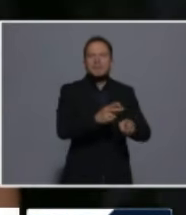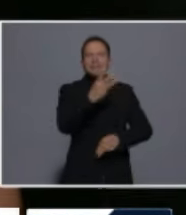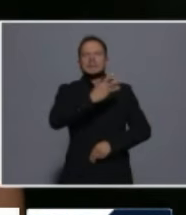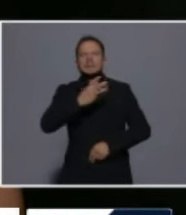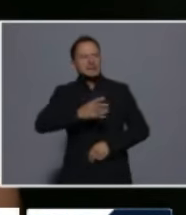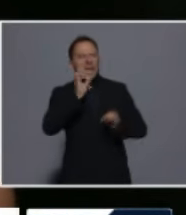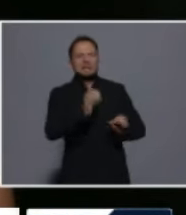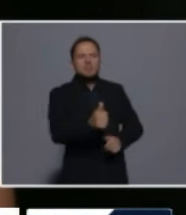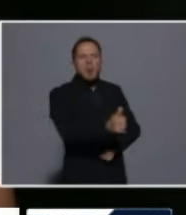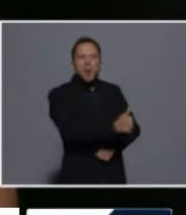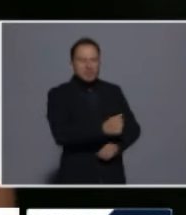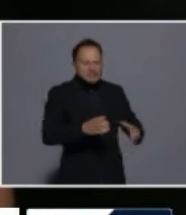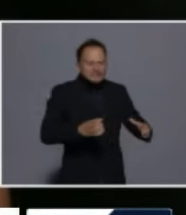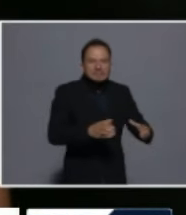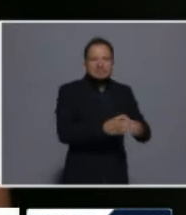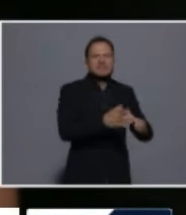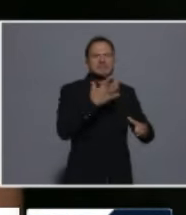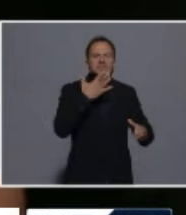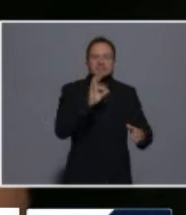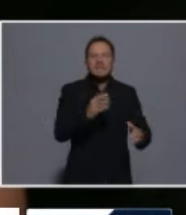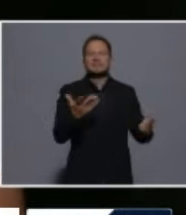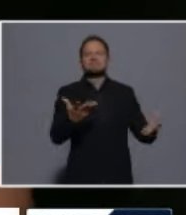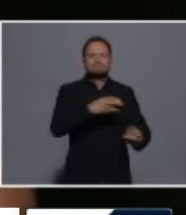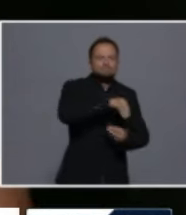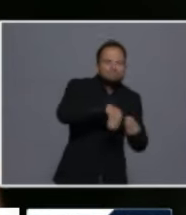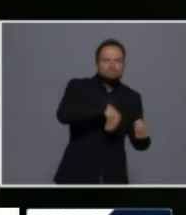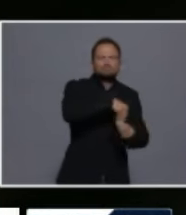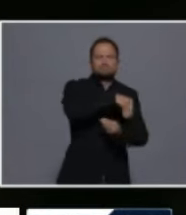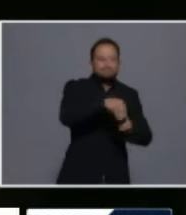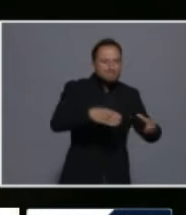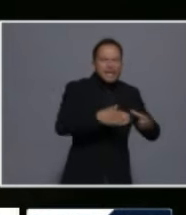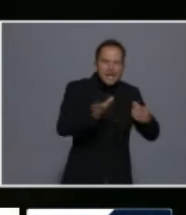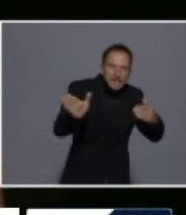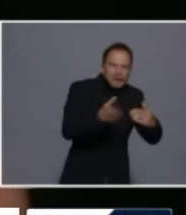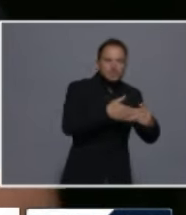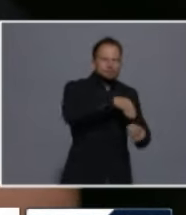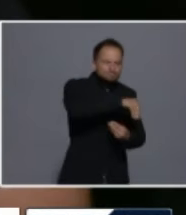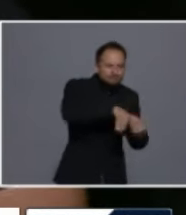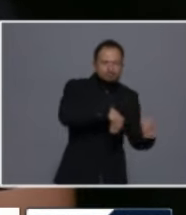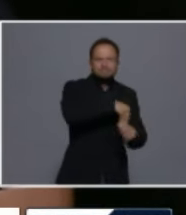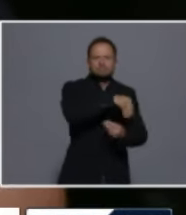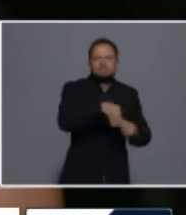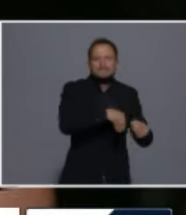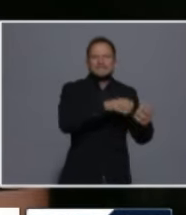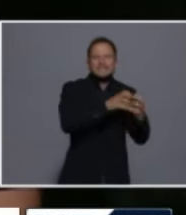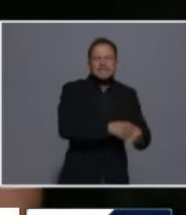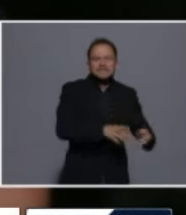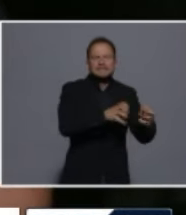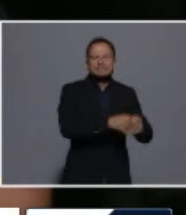μόνος, να ανακυκλώνεται στην εσωστρέφεια, να παραχωρεί τη